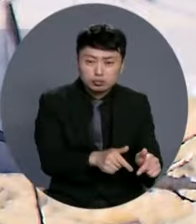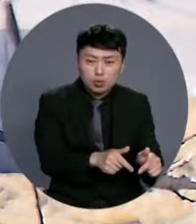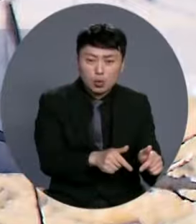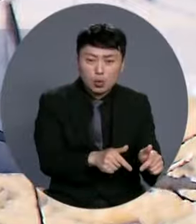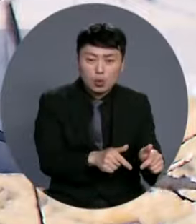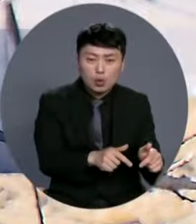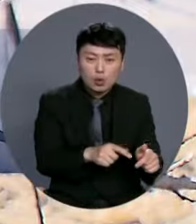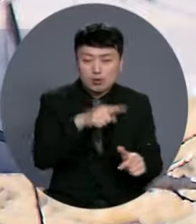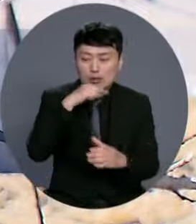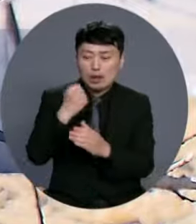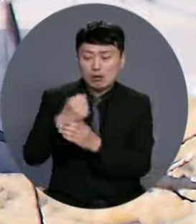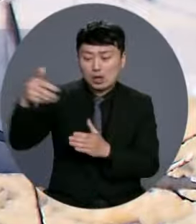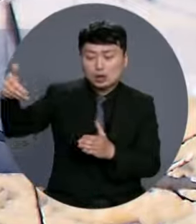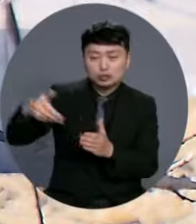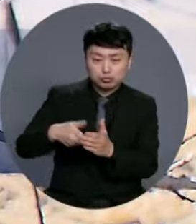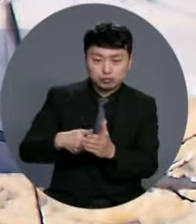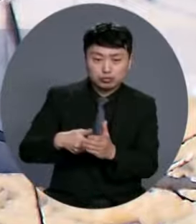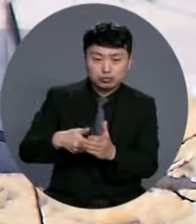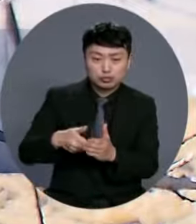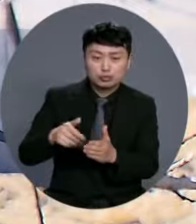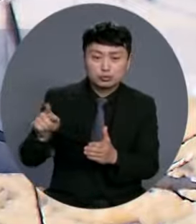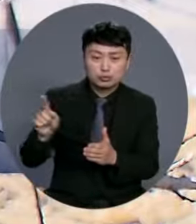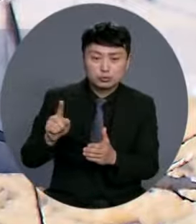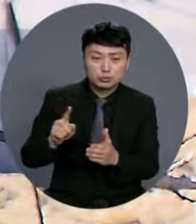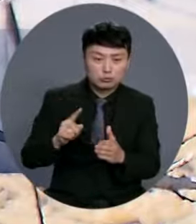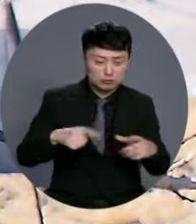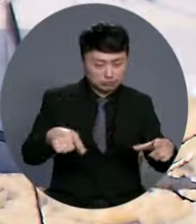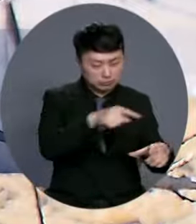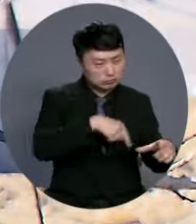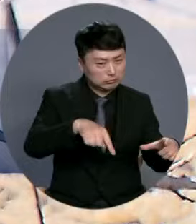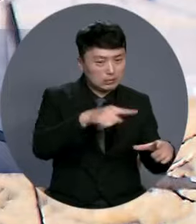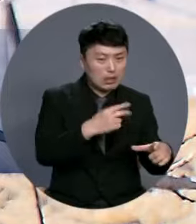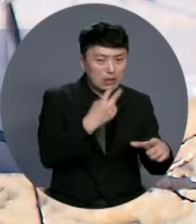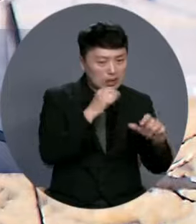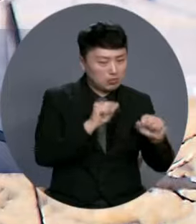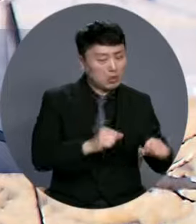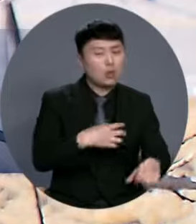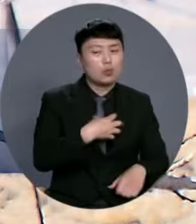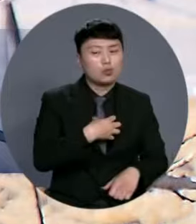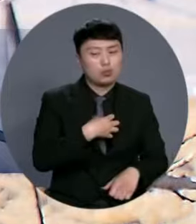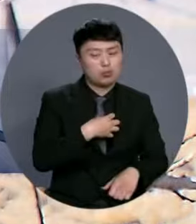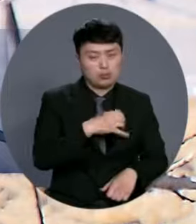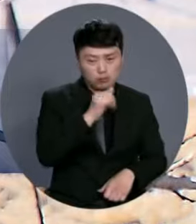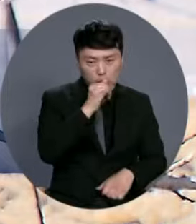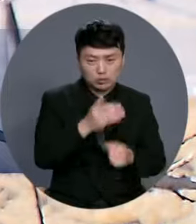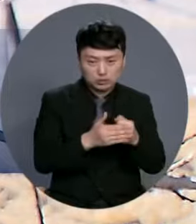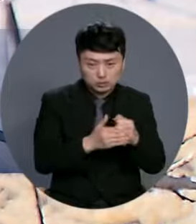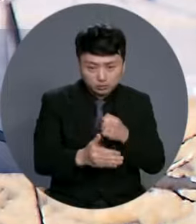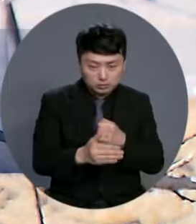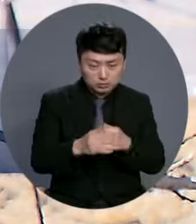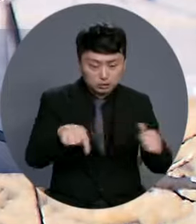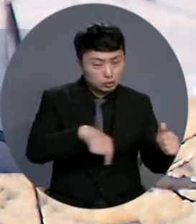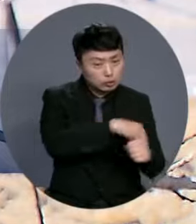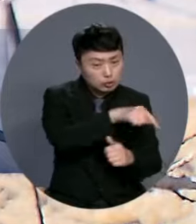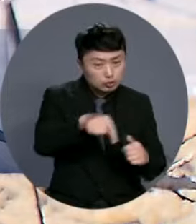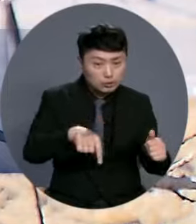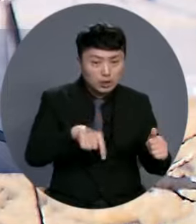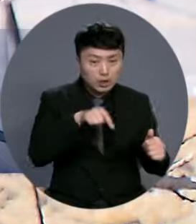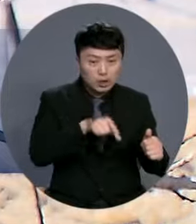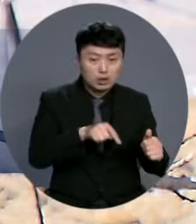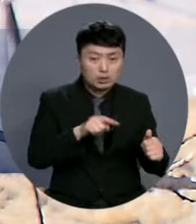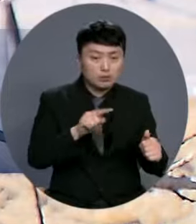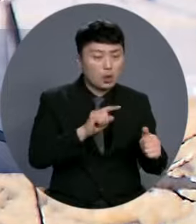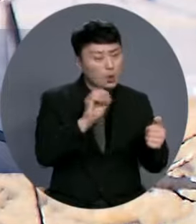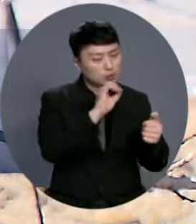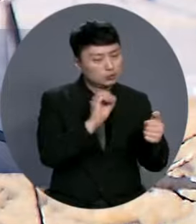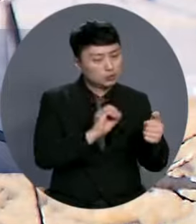이걸 수입을 한다면은 사과 농가는 생존권 위협을 받는 상황입니다. 현재 그리고 제 주변에도 그렇고